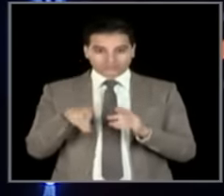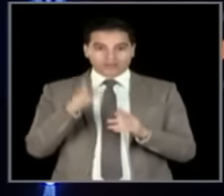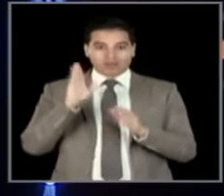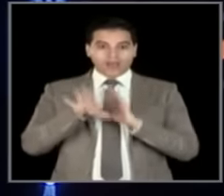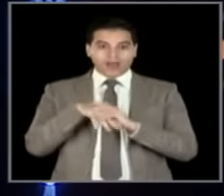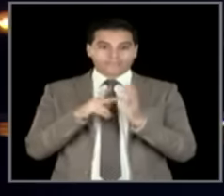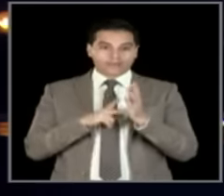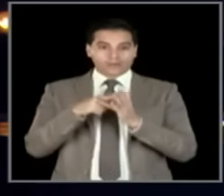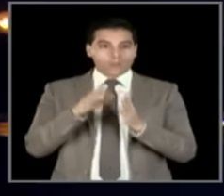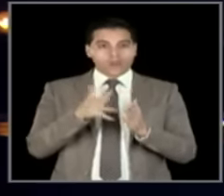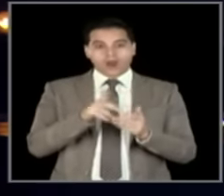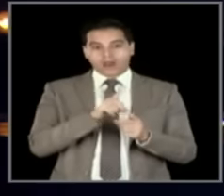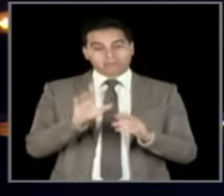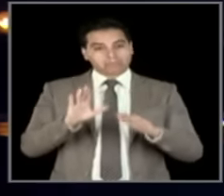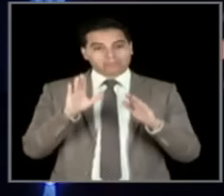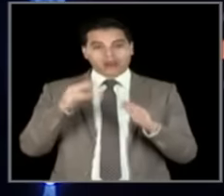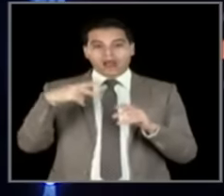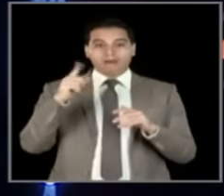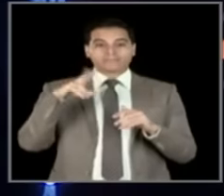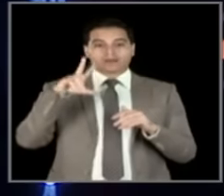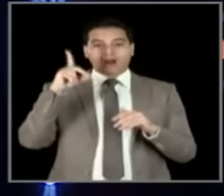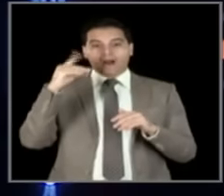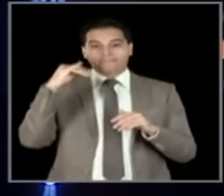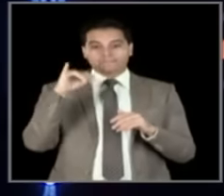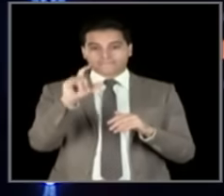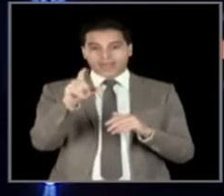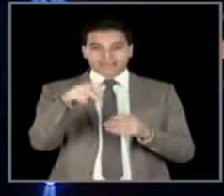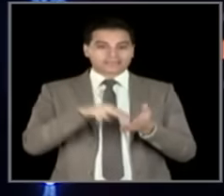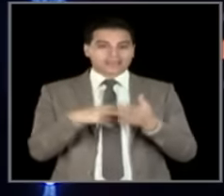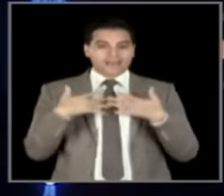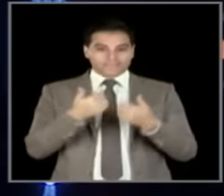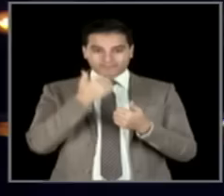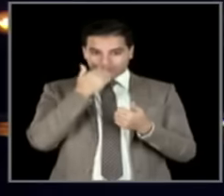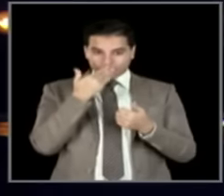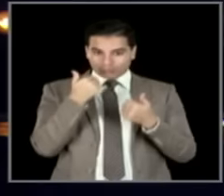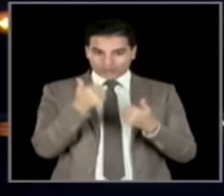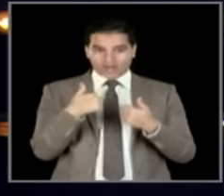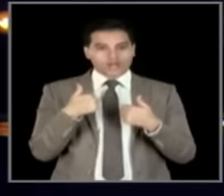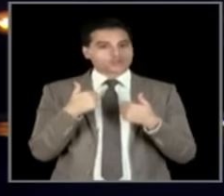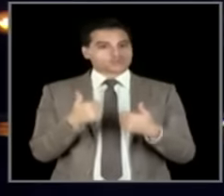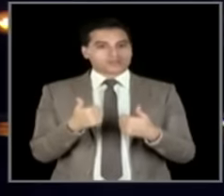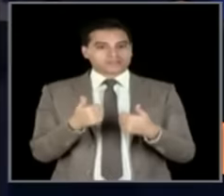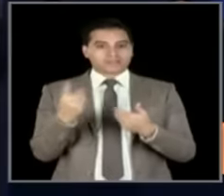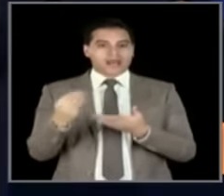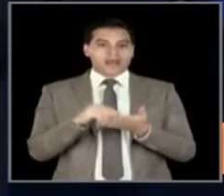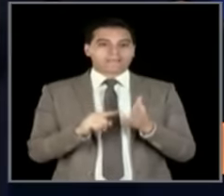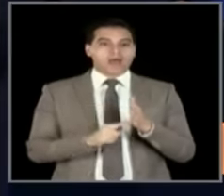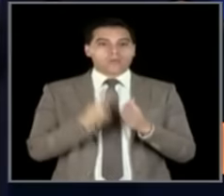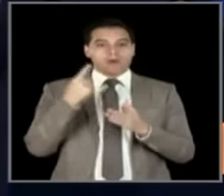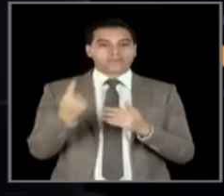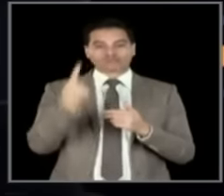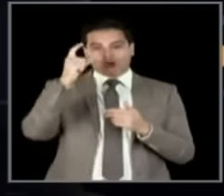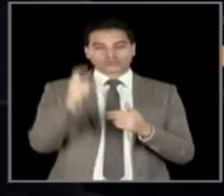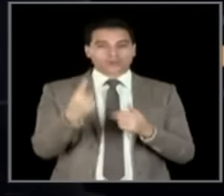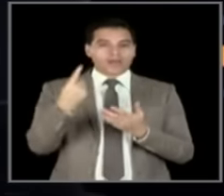شاء الله خير. عبد الرحمن علاء، ازي حضرتك؟ انا كويس الحمد لله زي الفل. بيشارك لاول مره، الوحيد